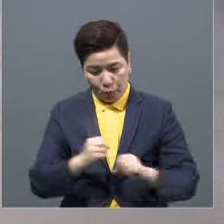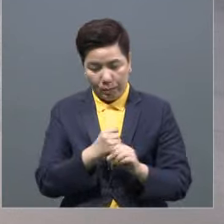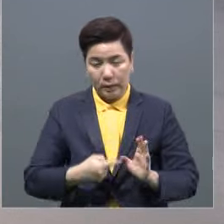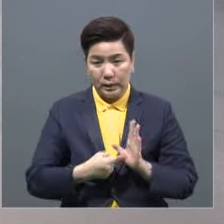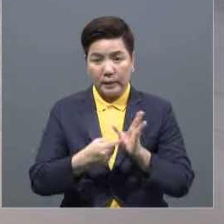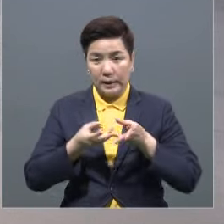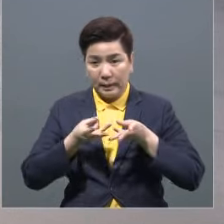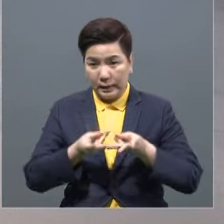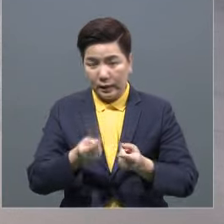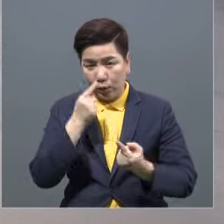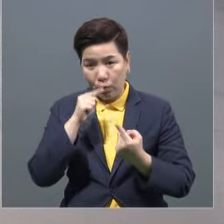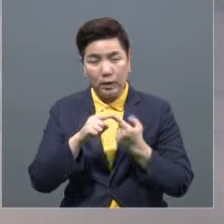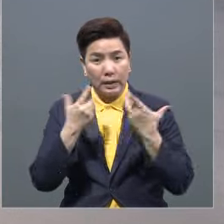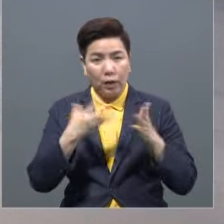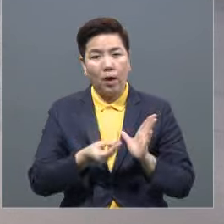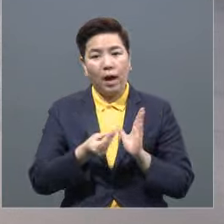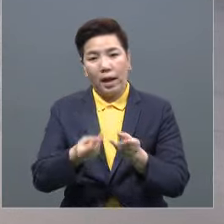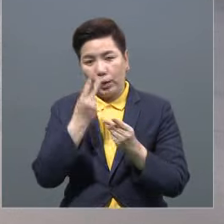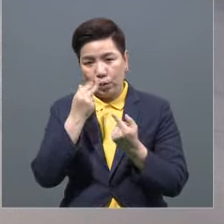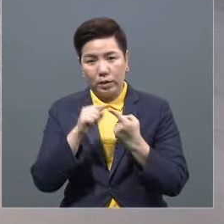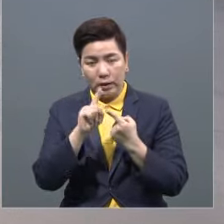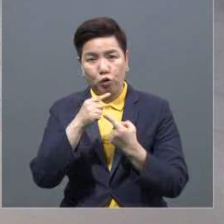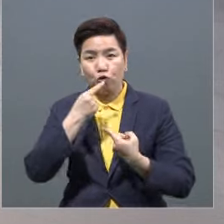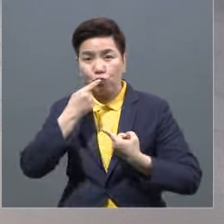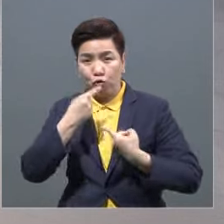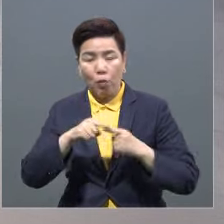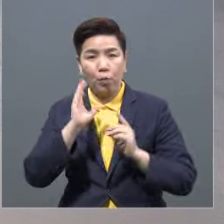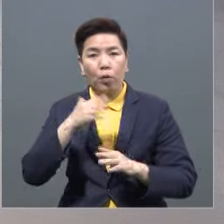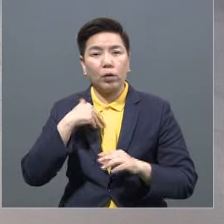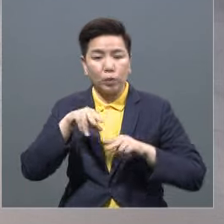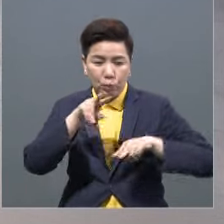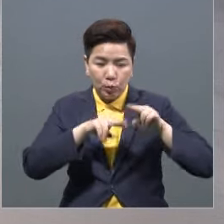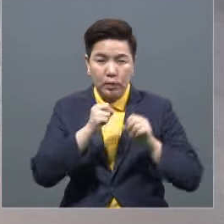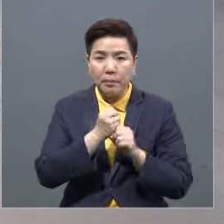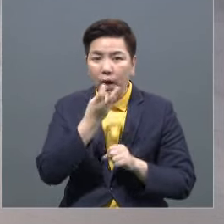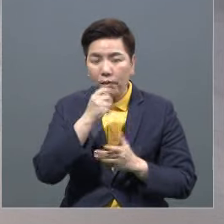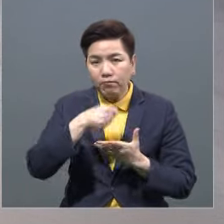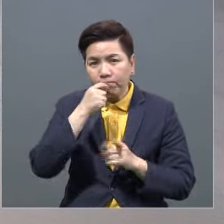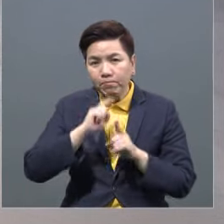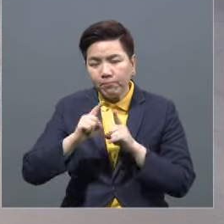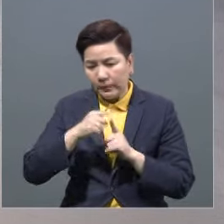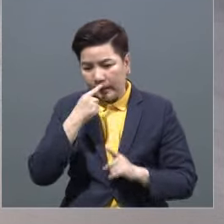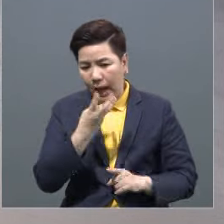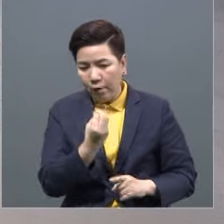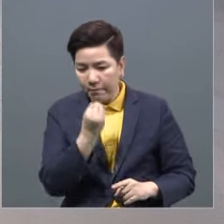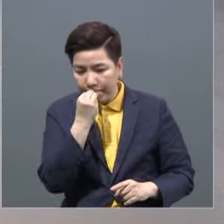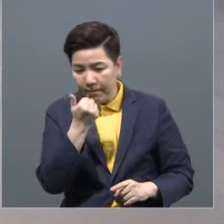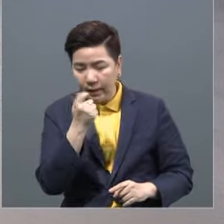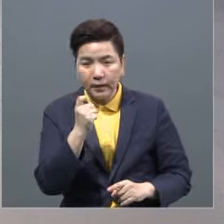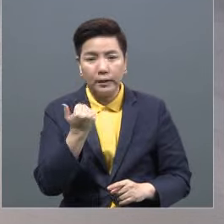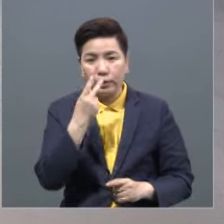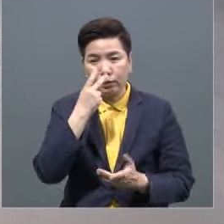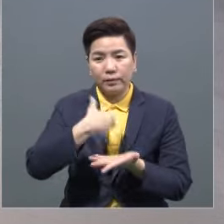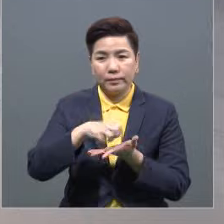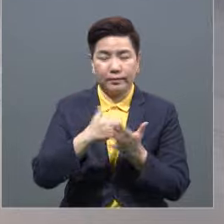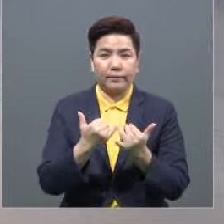ายละเอียดผลตรวจที่เกิดขึ้นนะครับแล้วก็จะมีคำตอบจากผู้ตรวจผู้ทดสอบข้าวเลยว่าข้าวกินได้หรือเปล่า ค่ะเชิญเล